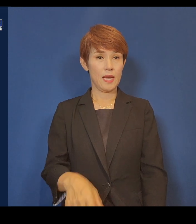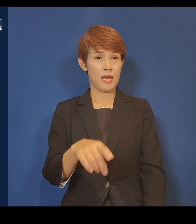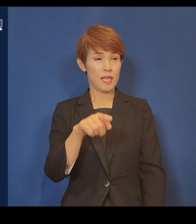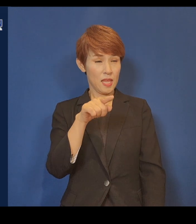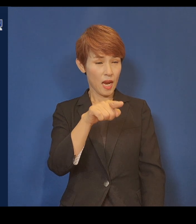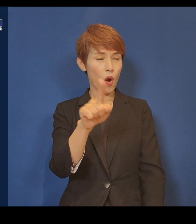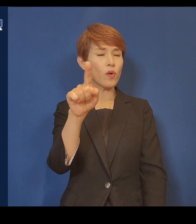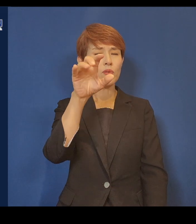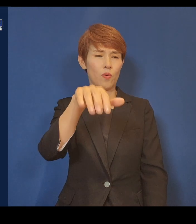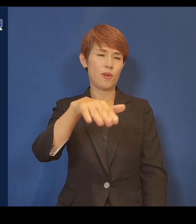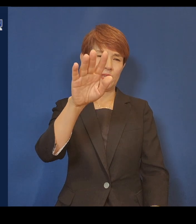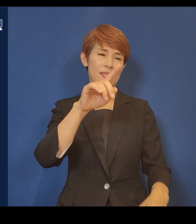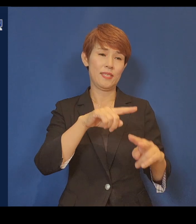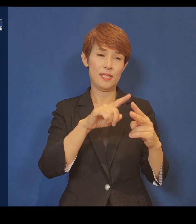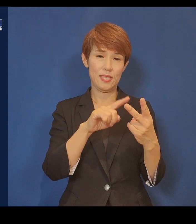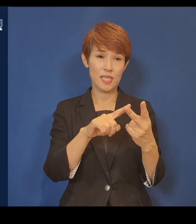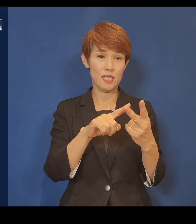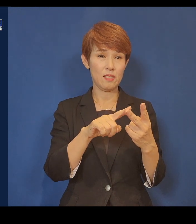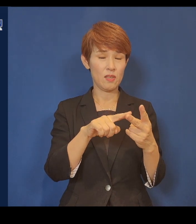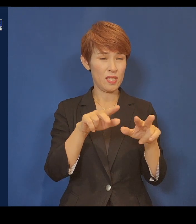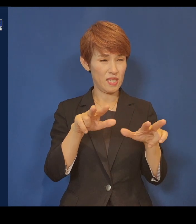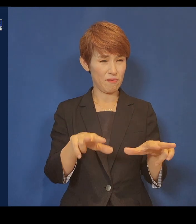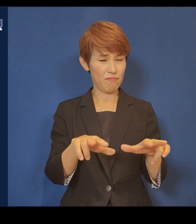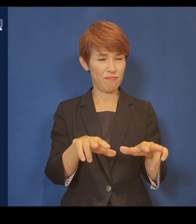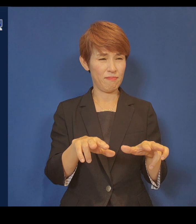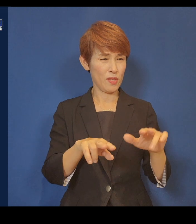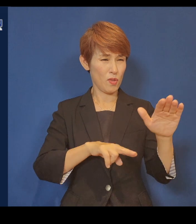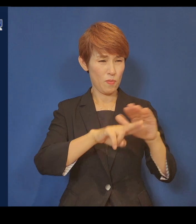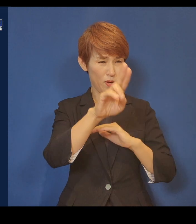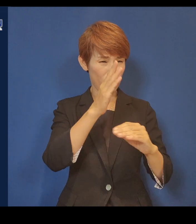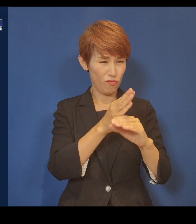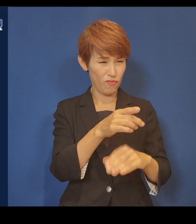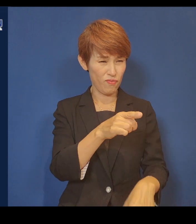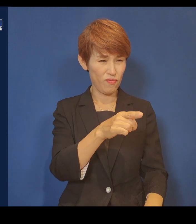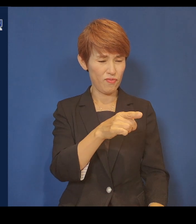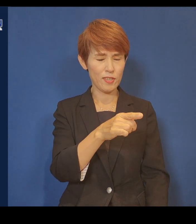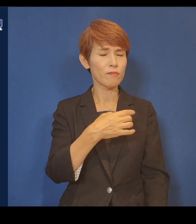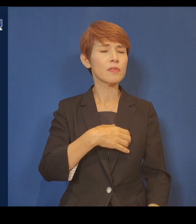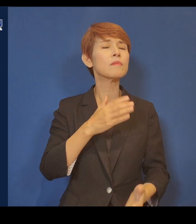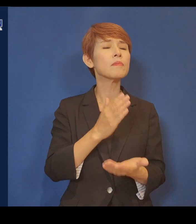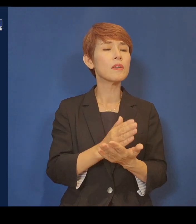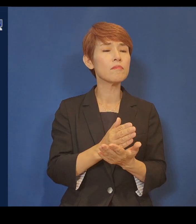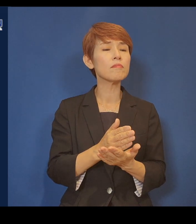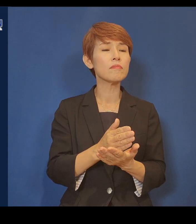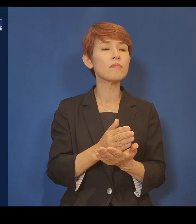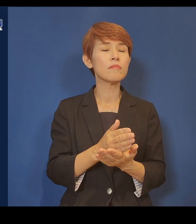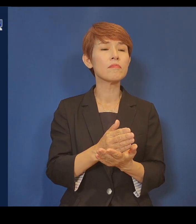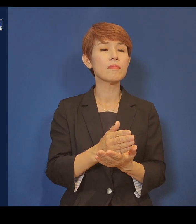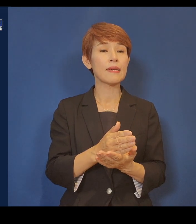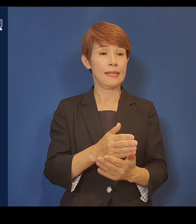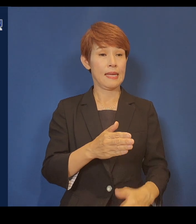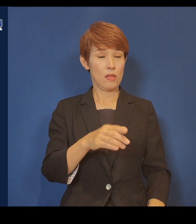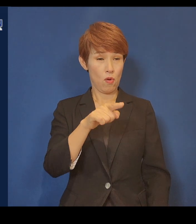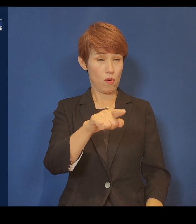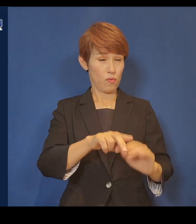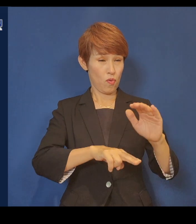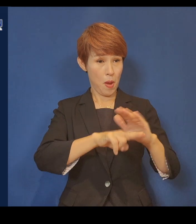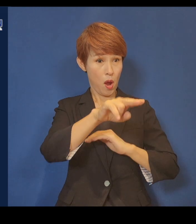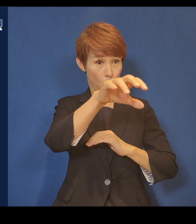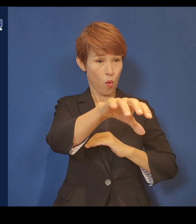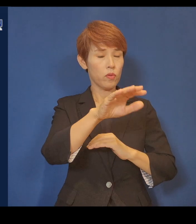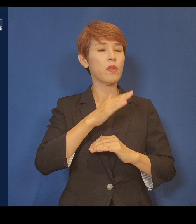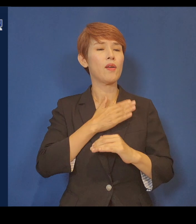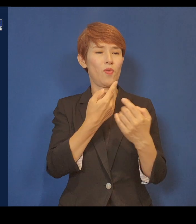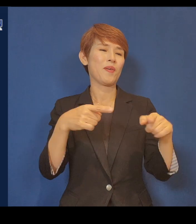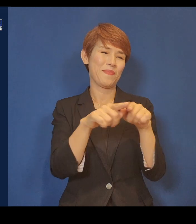네가 어디로 가든지 너 지금 박복하게 도망가는구나, 걱정하지 마라. 네가 도망한